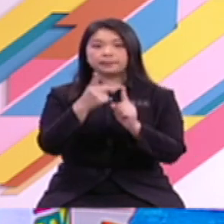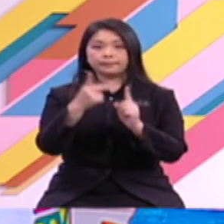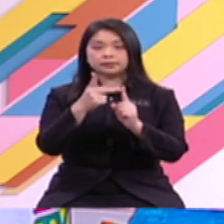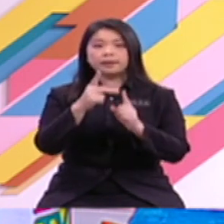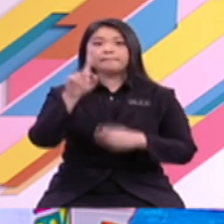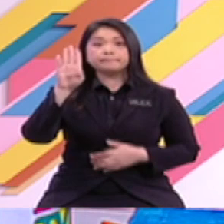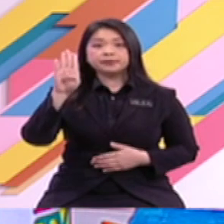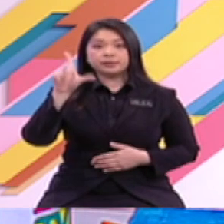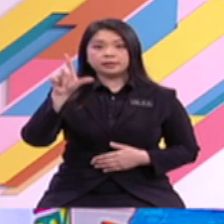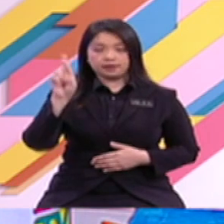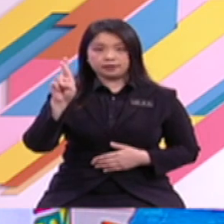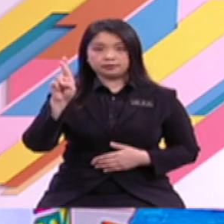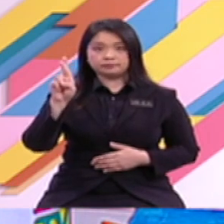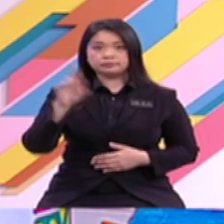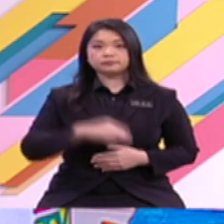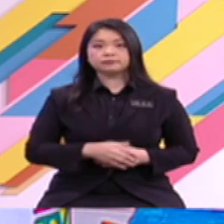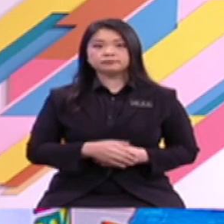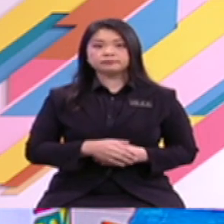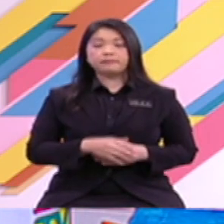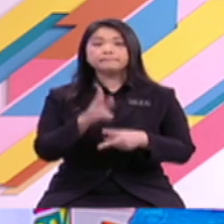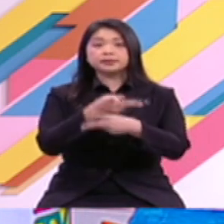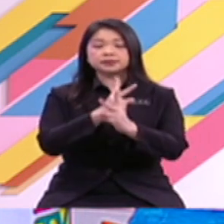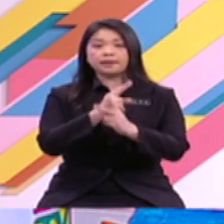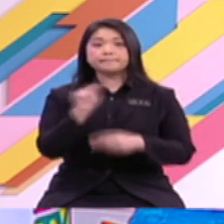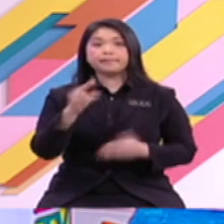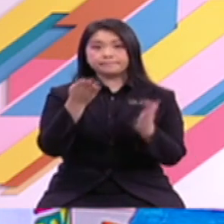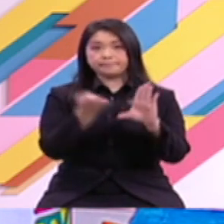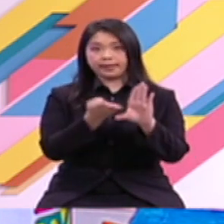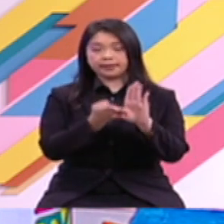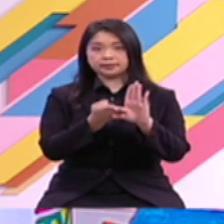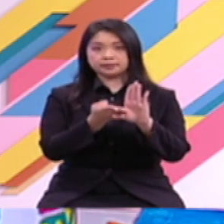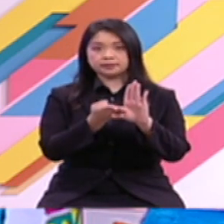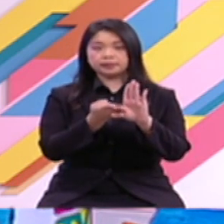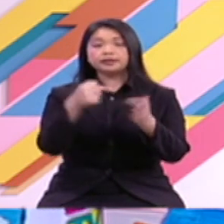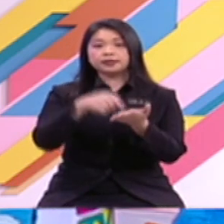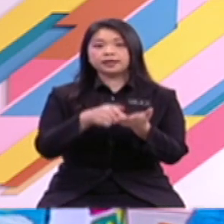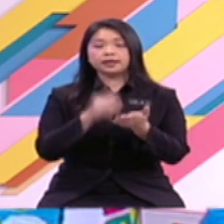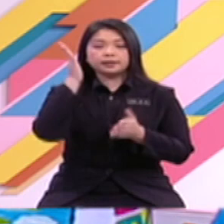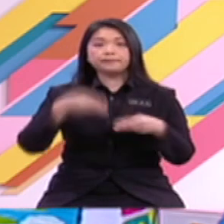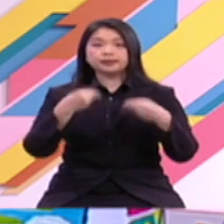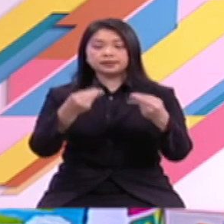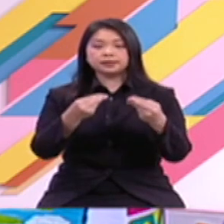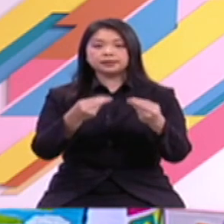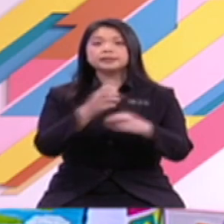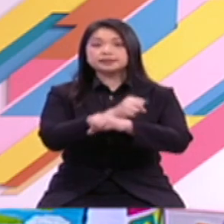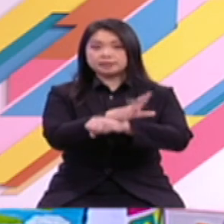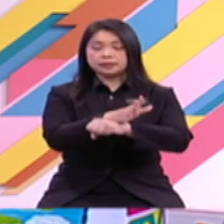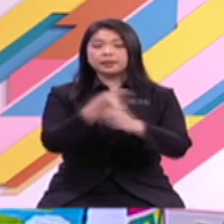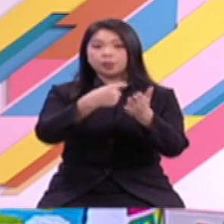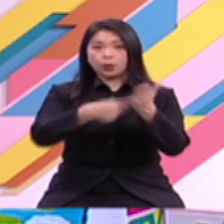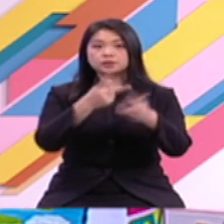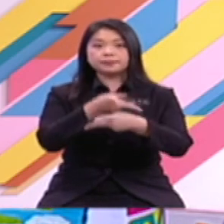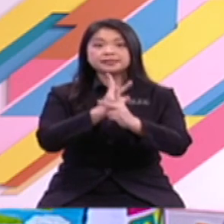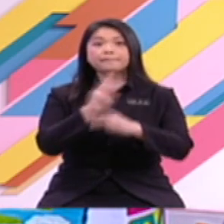BR pinjamannya bank-bank Oke ini akan berkisah kepada kos pinjaman studi akan